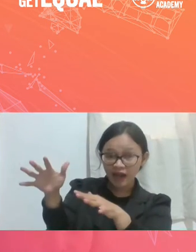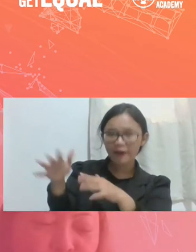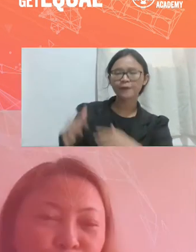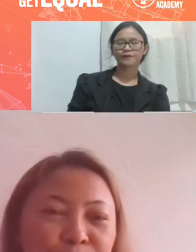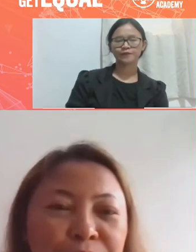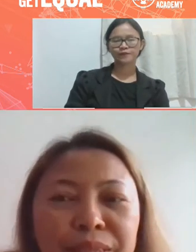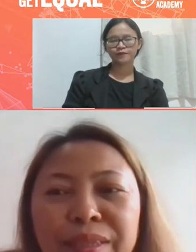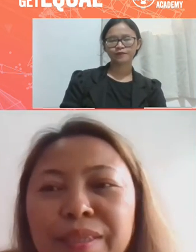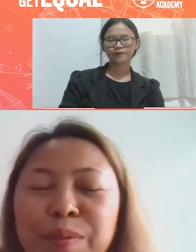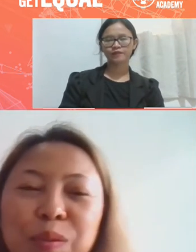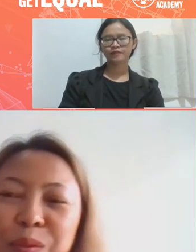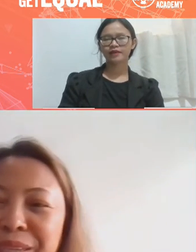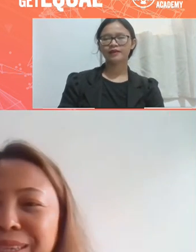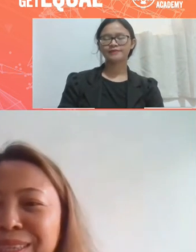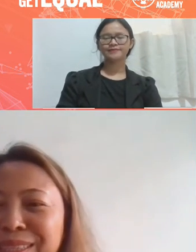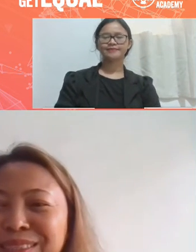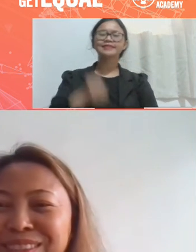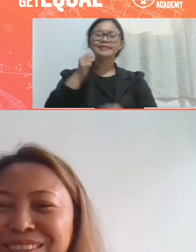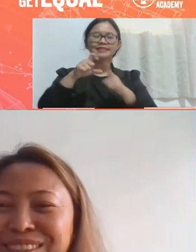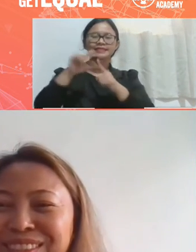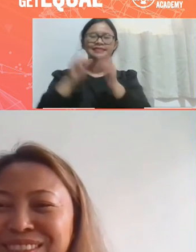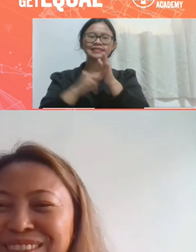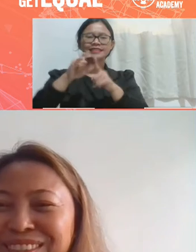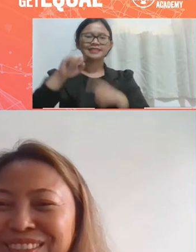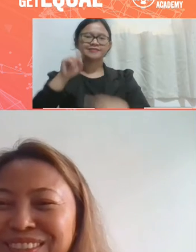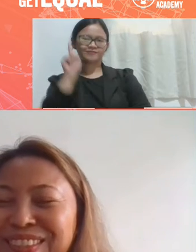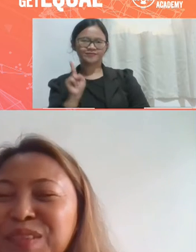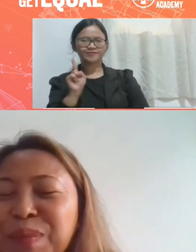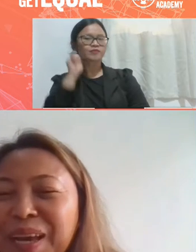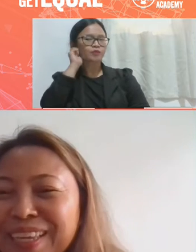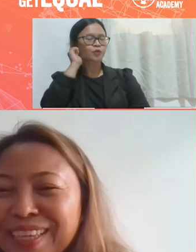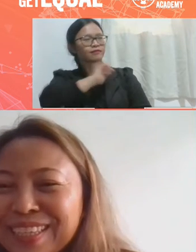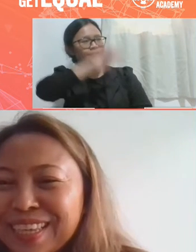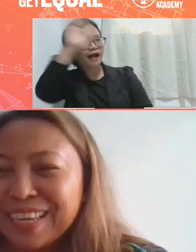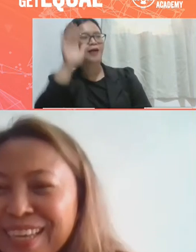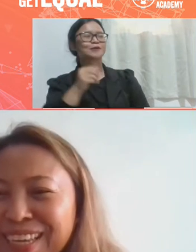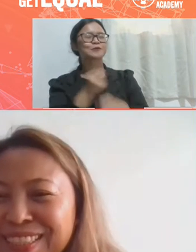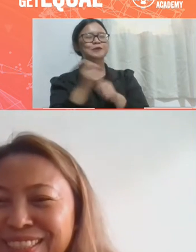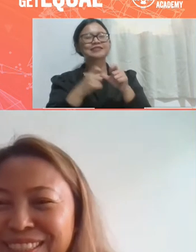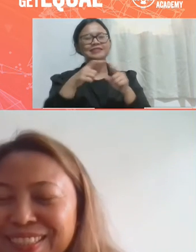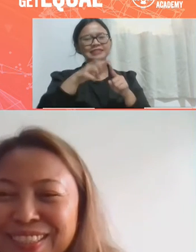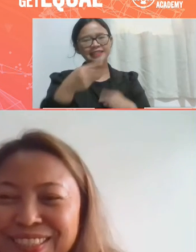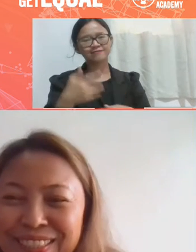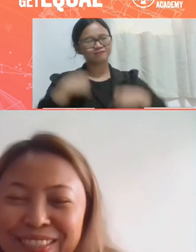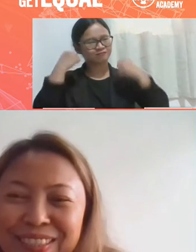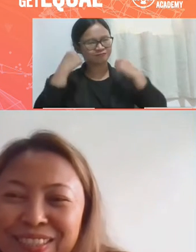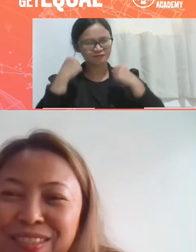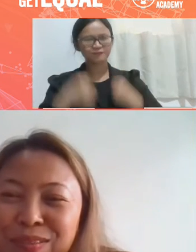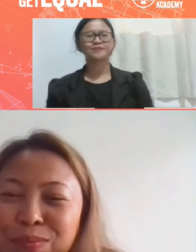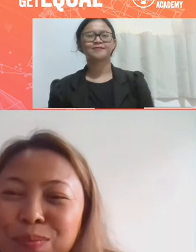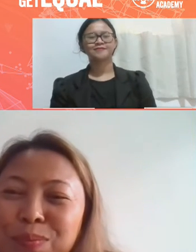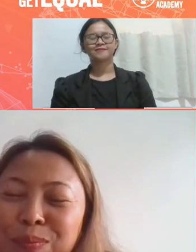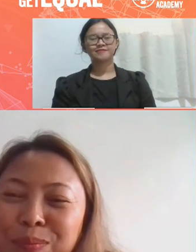Halo Guster, selamat sore. Selamat sore Bu Dini, apa kabar? Baik, sehat. Baiklah